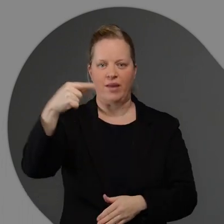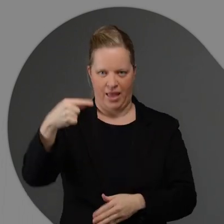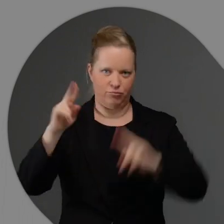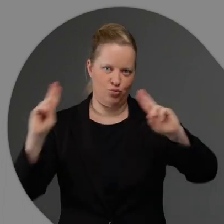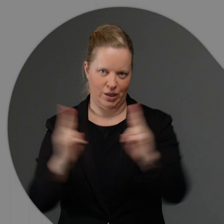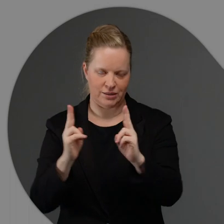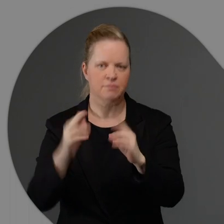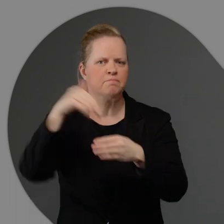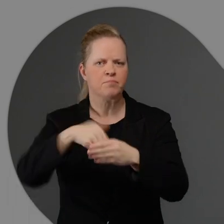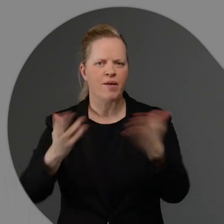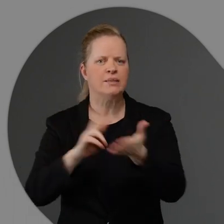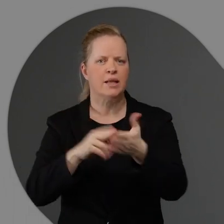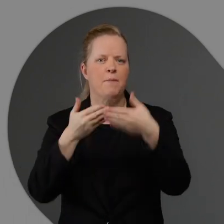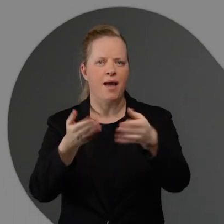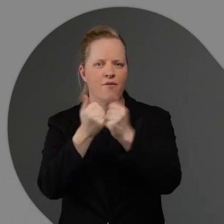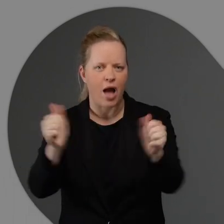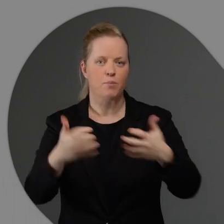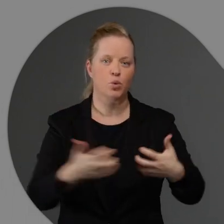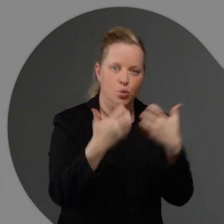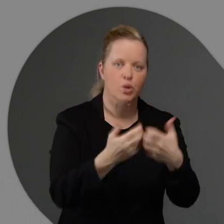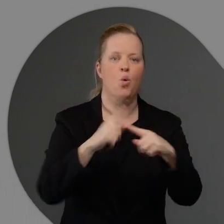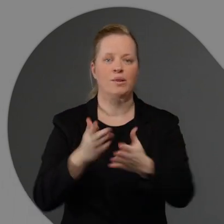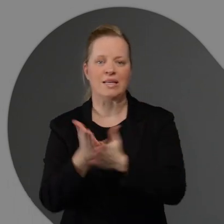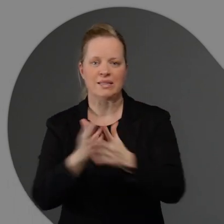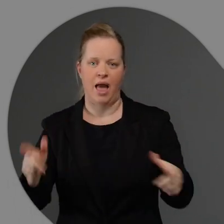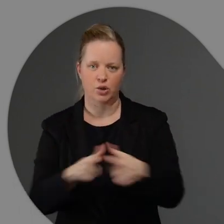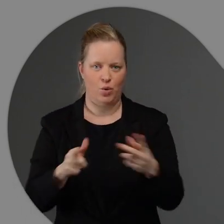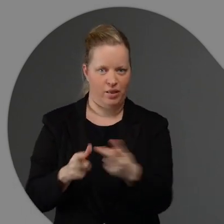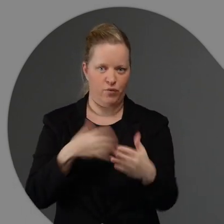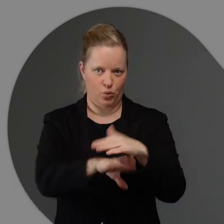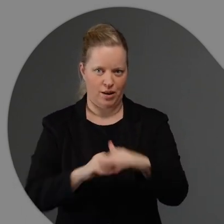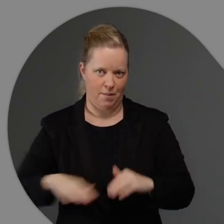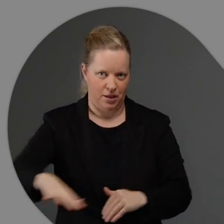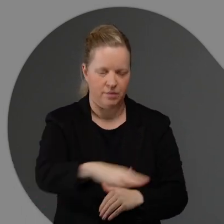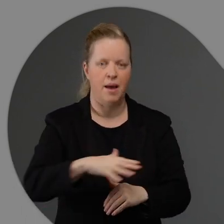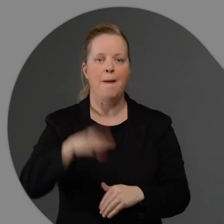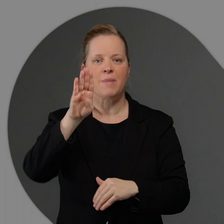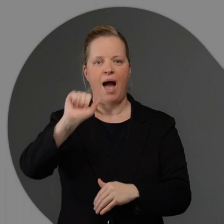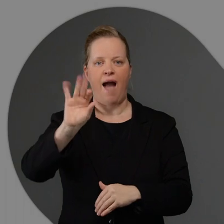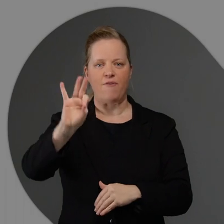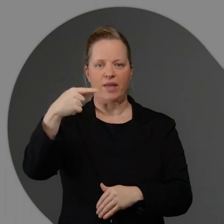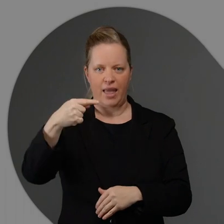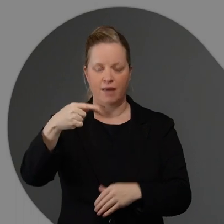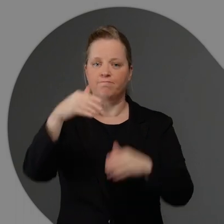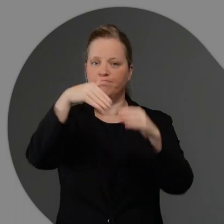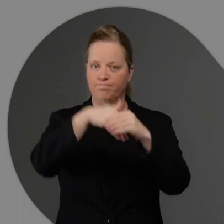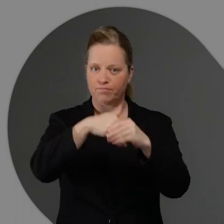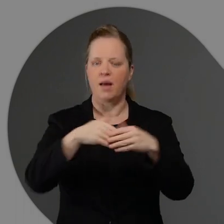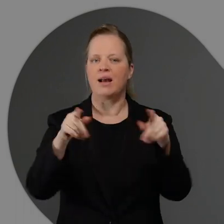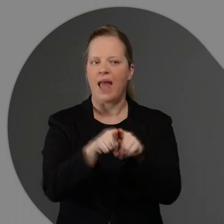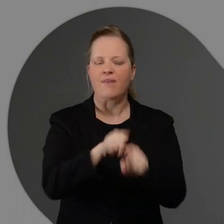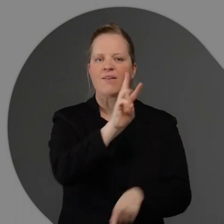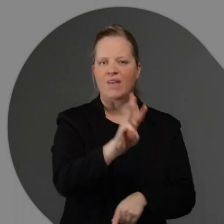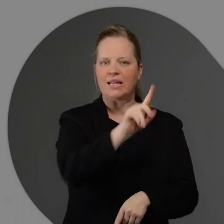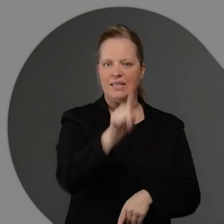BAFG. Es regelt die digitale Barrierefreiheit von Produkten und Dienstleistungen von Unternehmen. Das BAFG beruht, wie